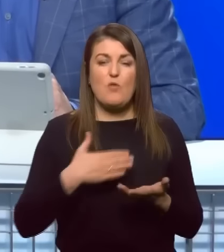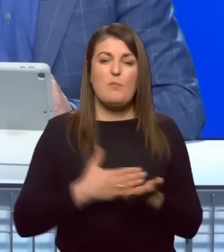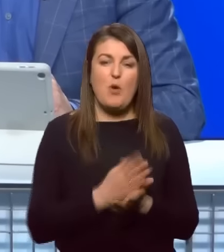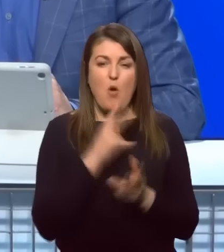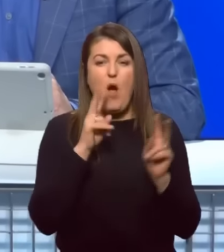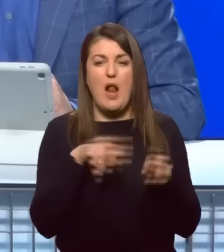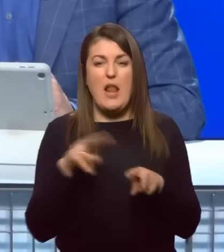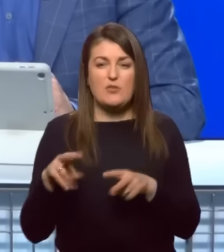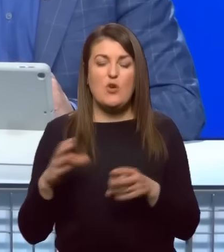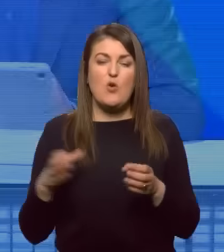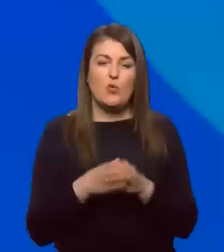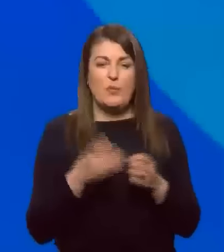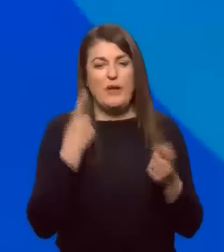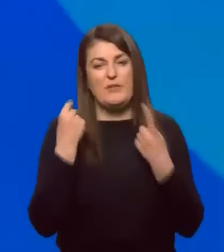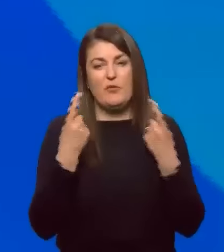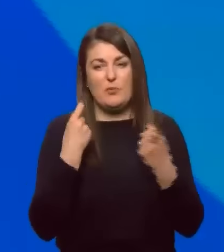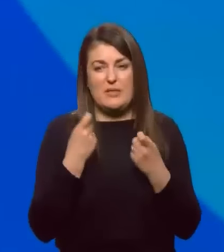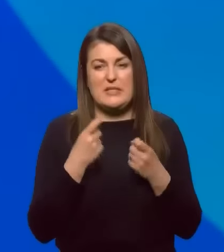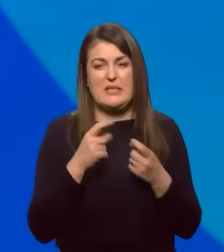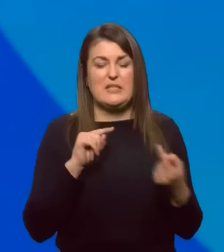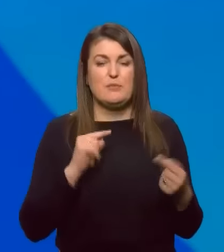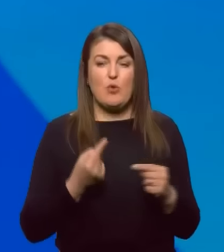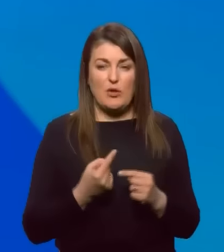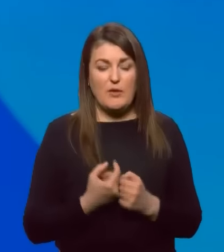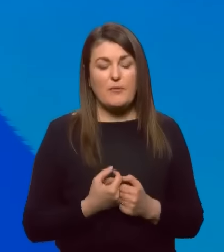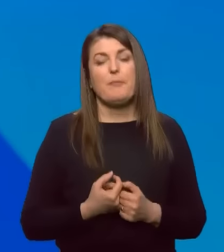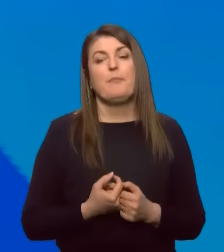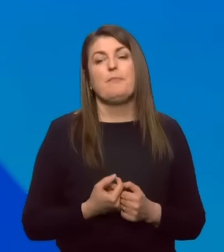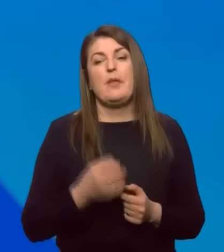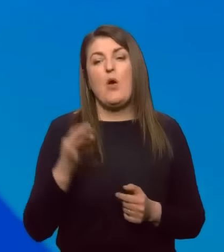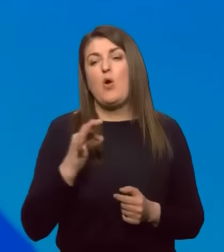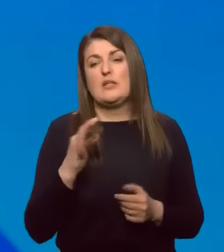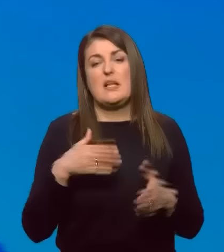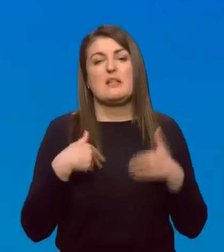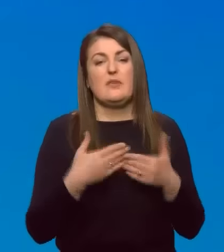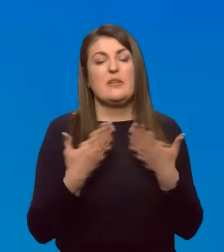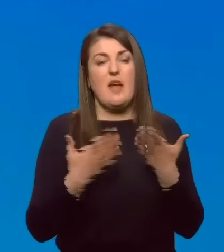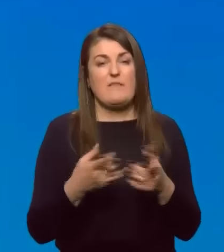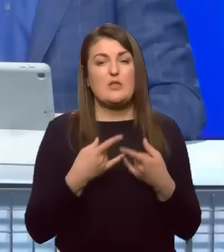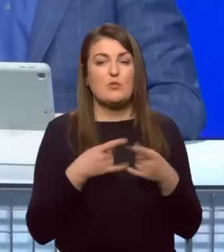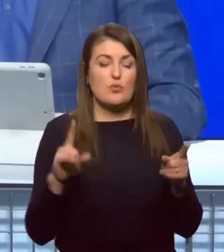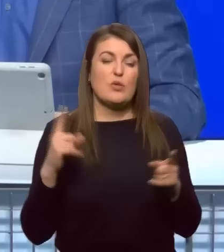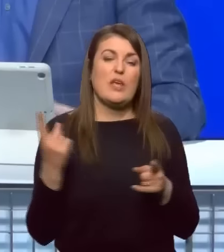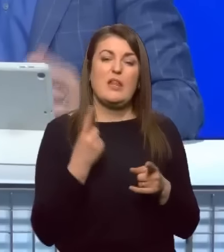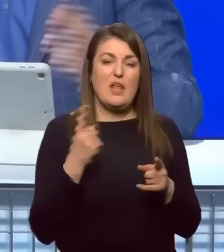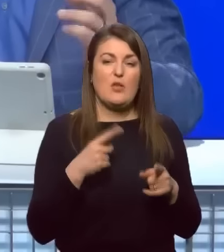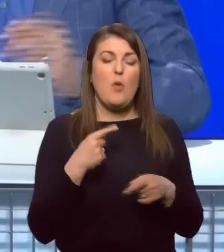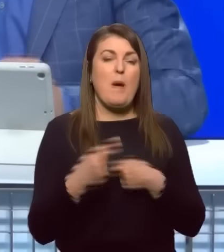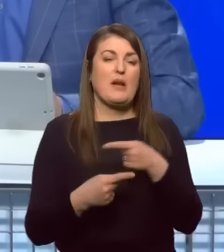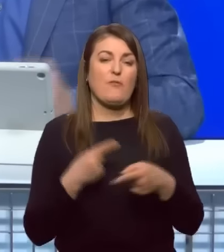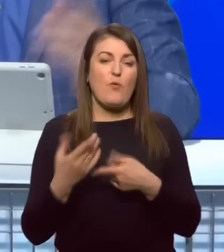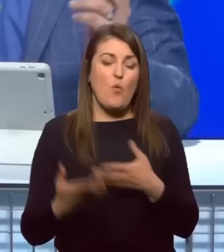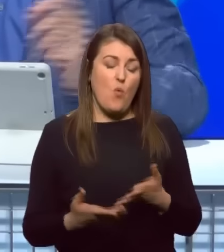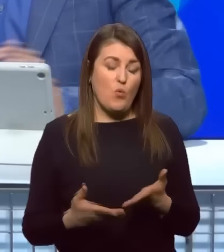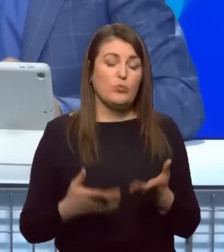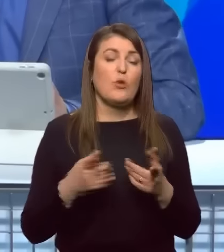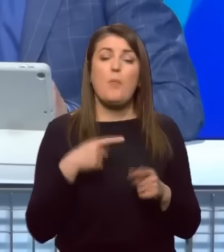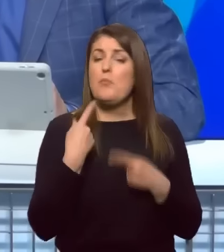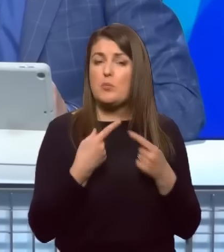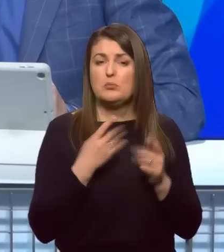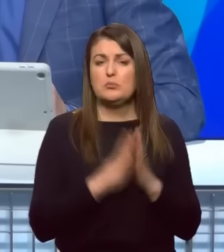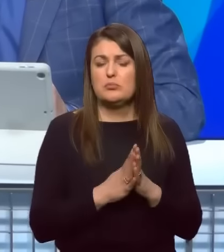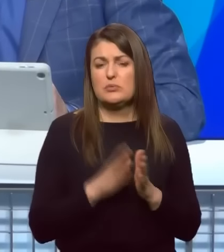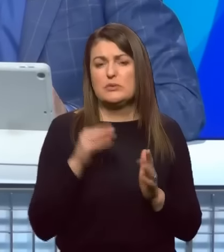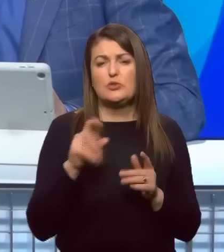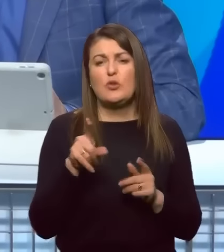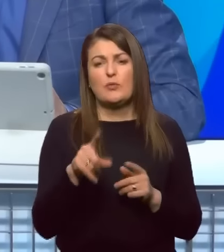військово-політичним оглядачем групи «Інформаційний спротив». Олександре, вітаю вас у студії «Єдиного марафону». Отже, прокоментуйте, будь ласка,